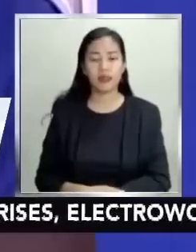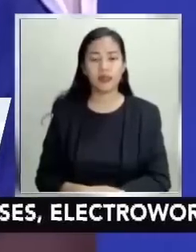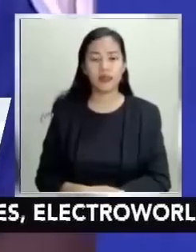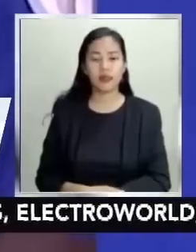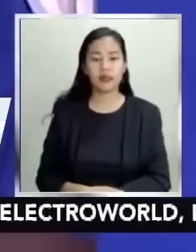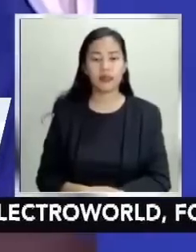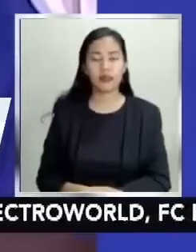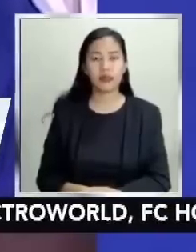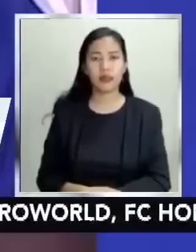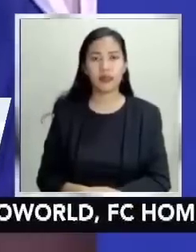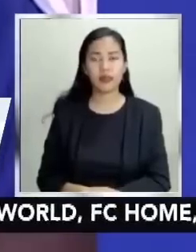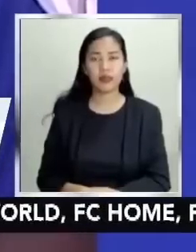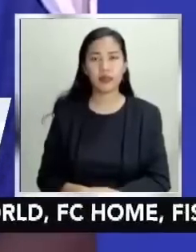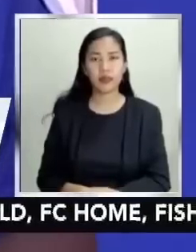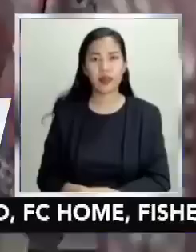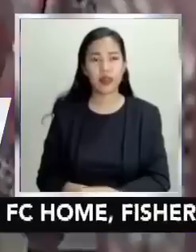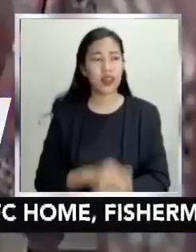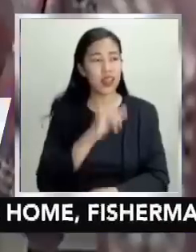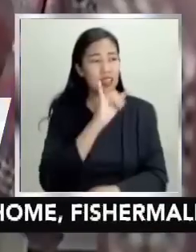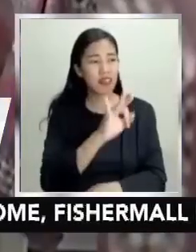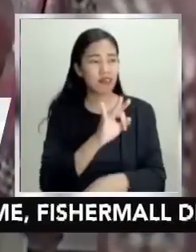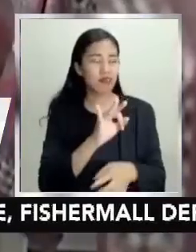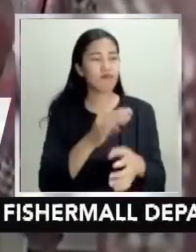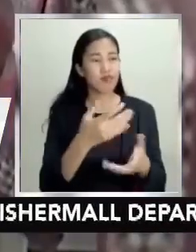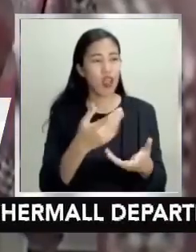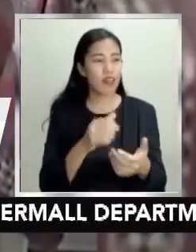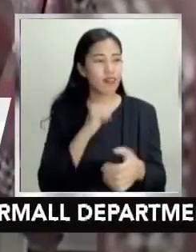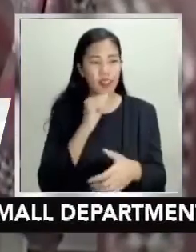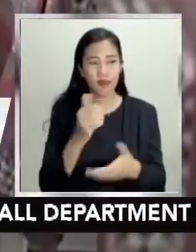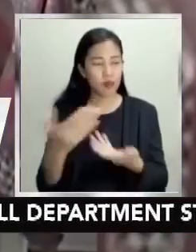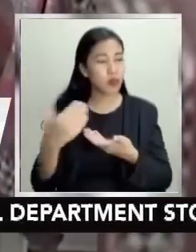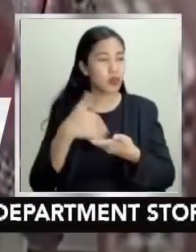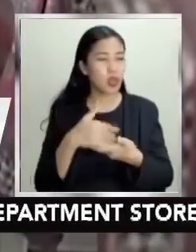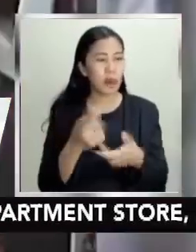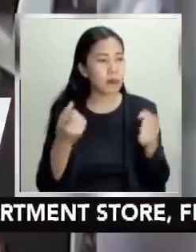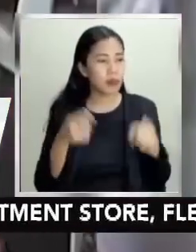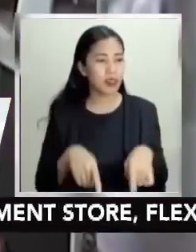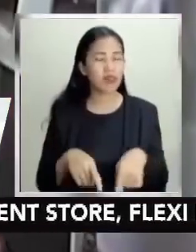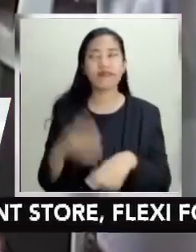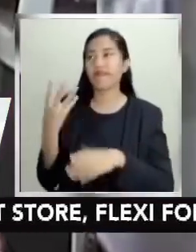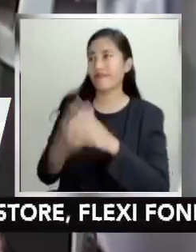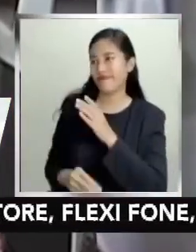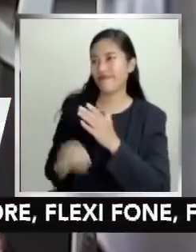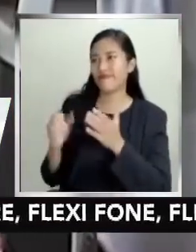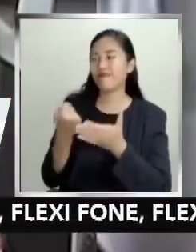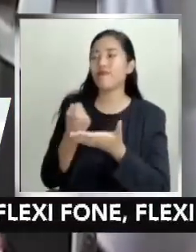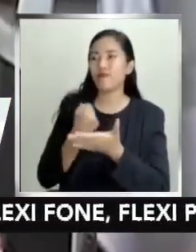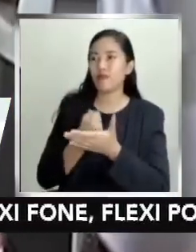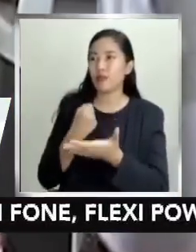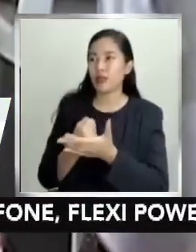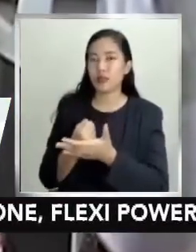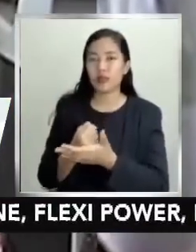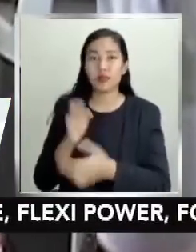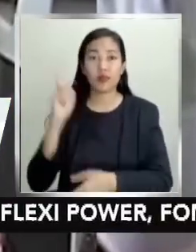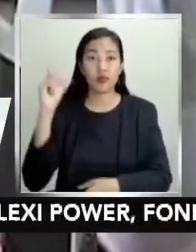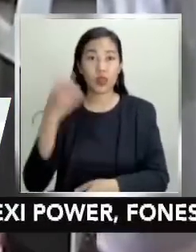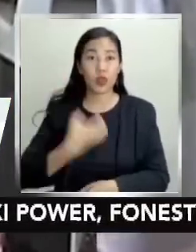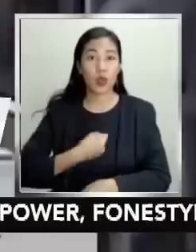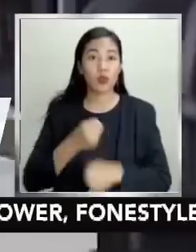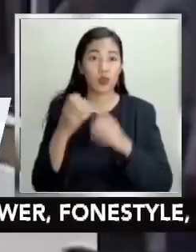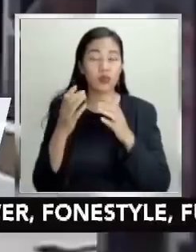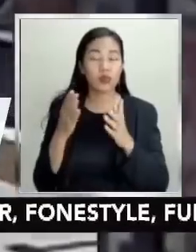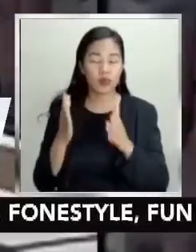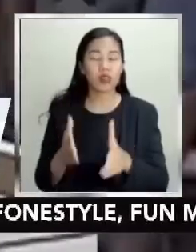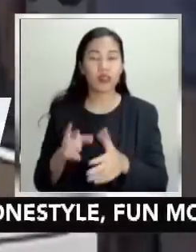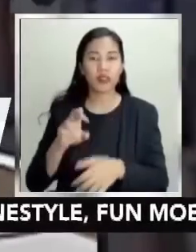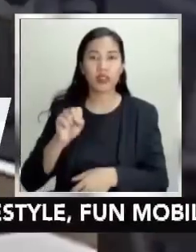Eh mawalan kami ng kita. Ayon kay Jerry Lynn, may-ari ng isang resort sa White Beach, may ilan ng turista na mula sa Maynila